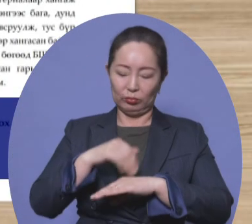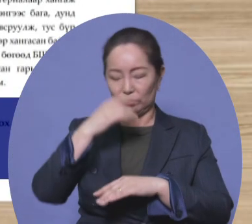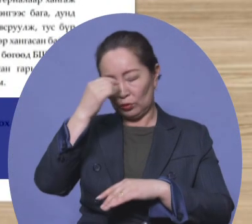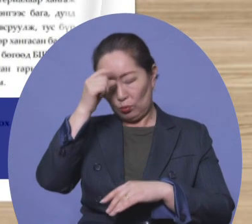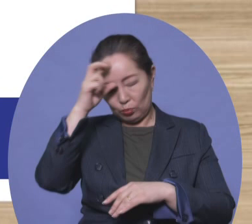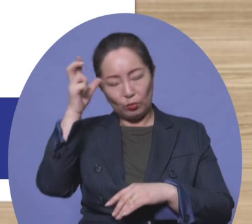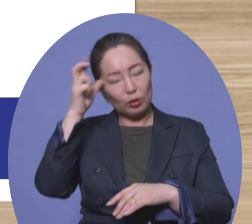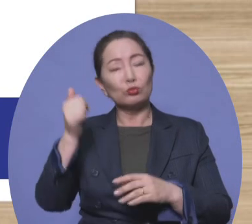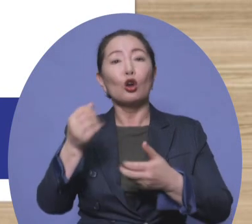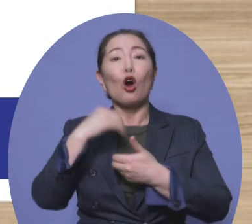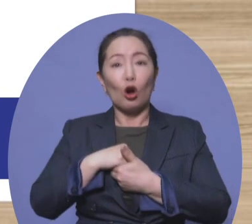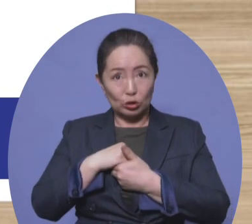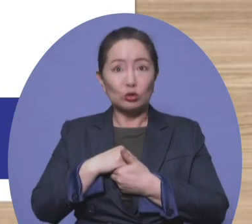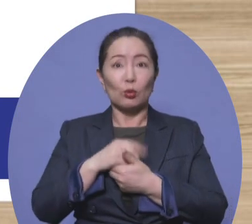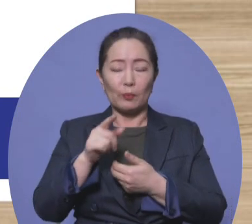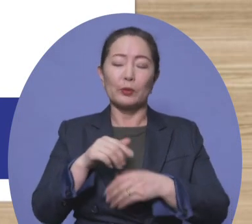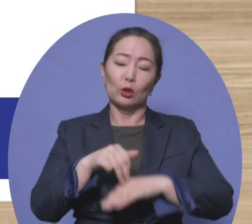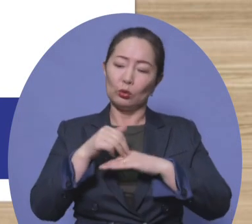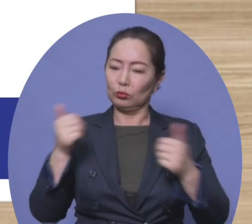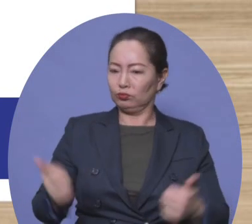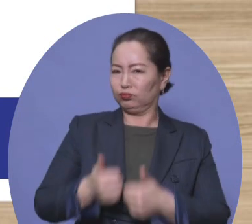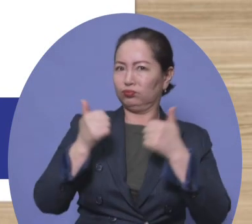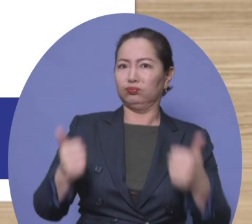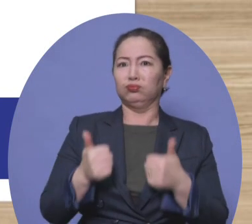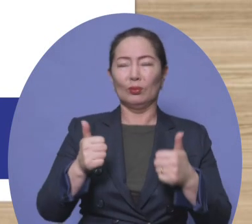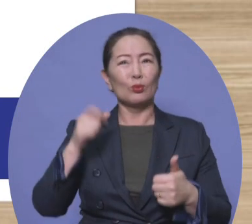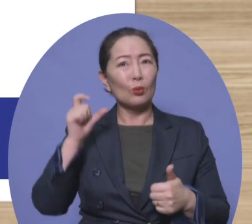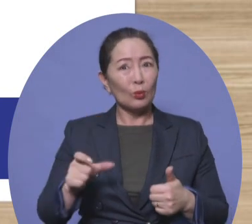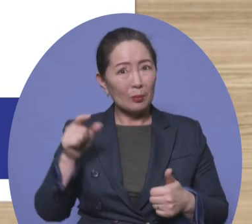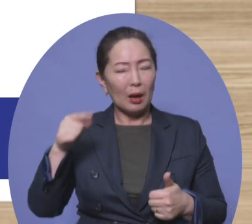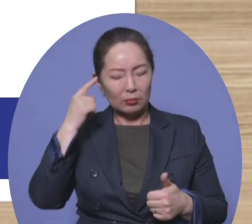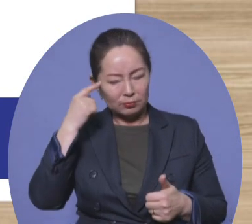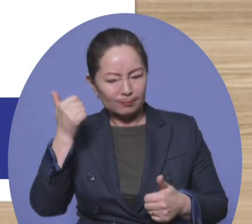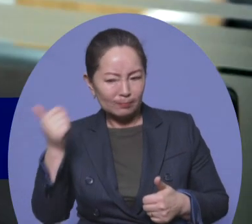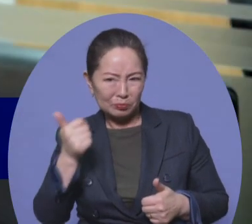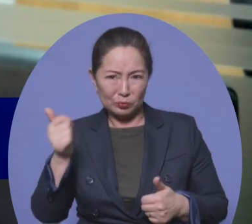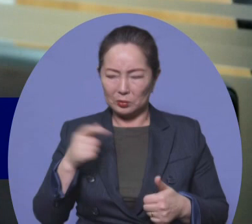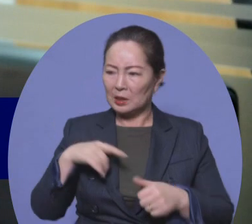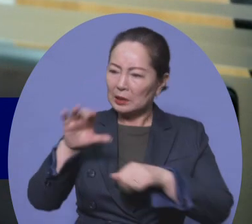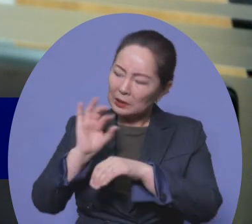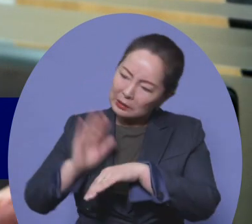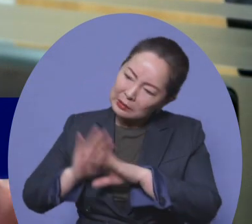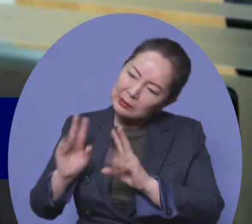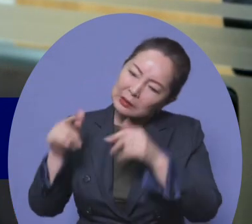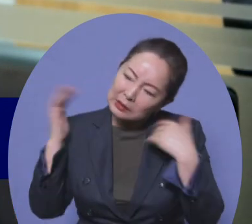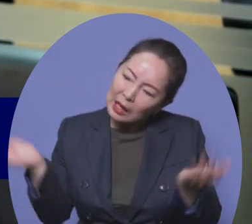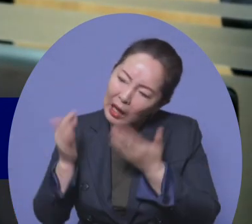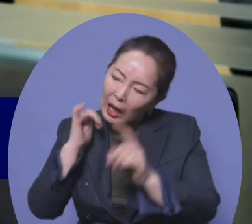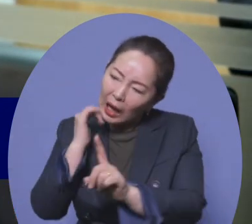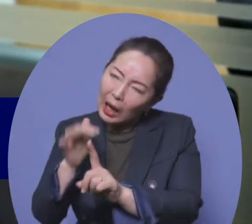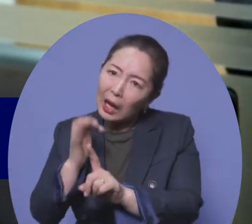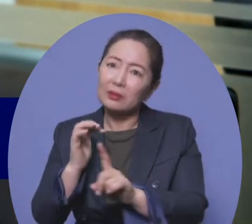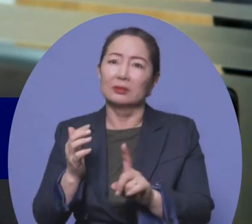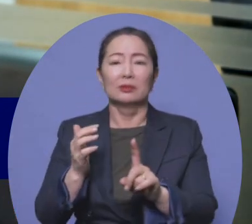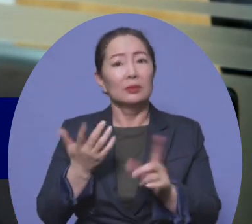боломж бий болгож байна. А нэгэнт одоо төлөвшсөн үзэлс наа нэгэн төлөвшсөн хүмүүстээр бид нэр соёлын өрлөгөл ажиллагааг шууд ингээ